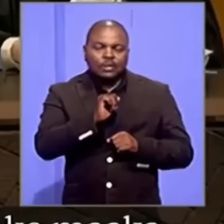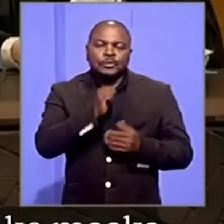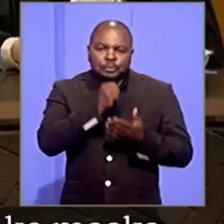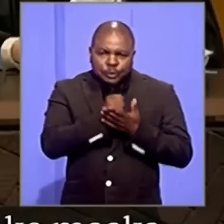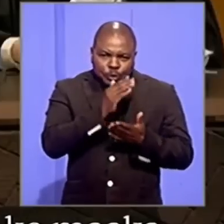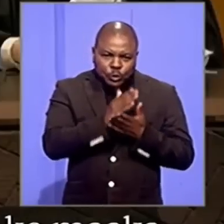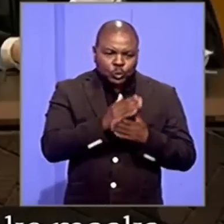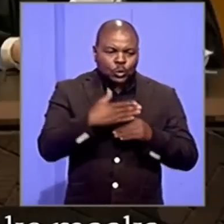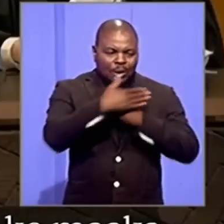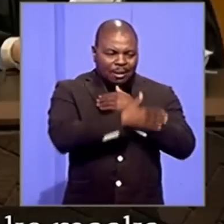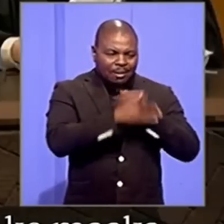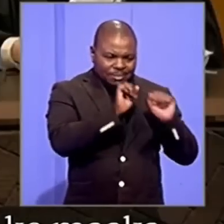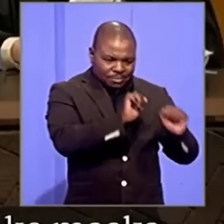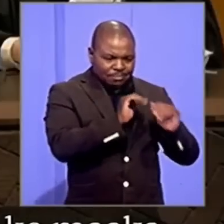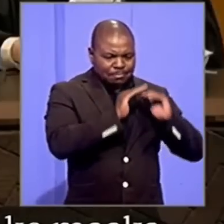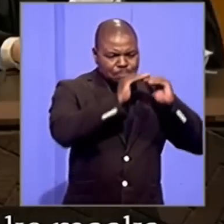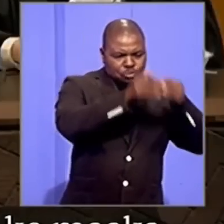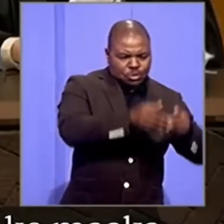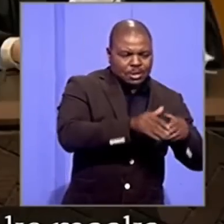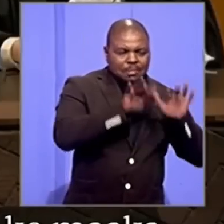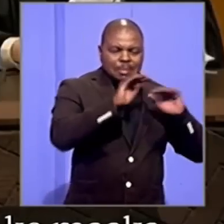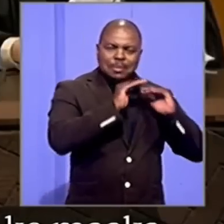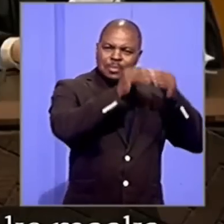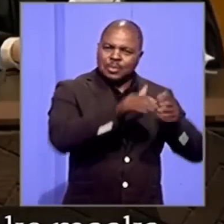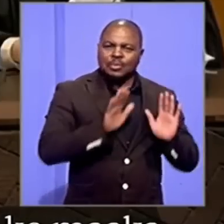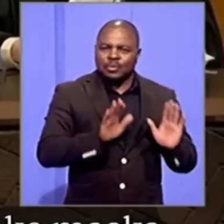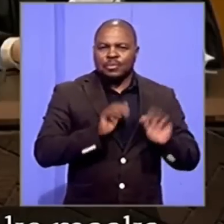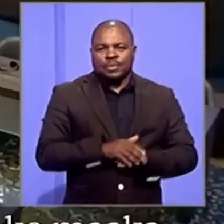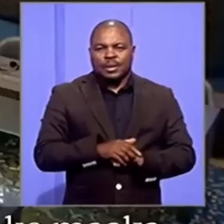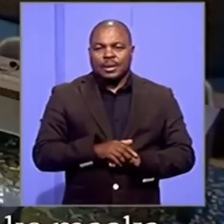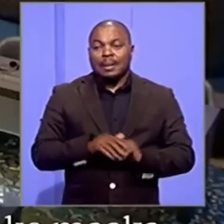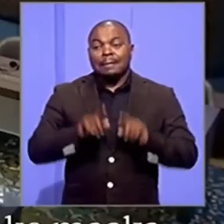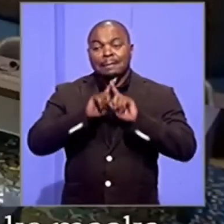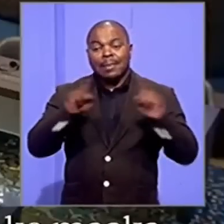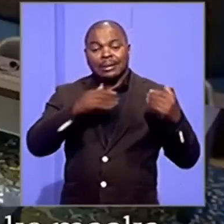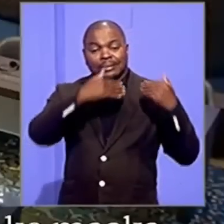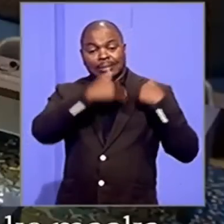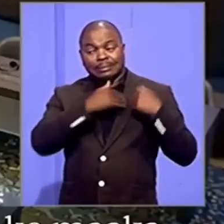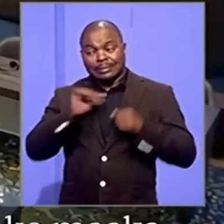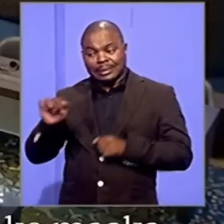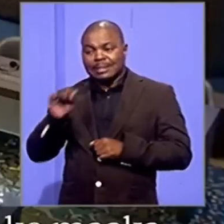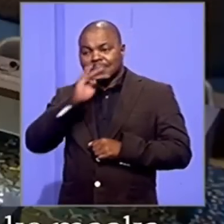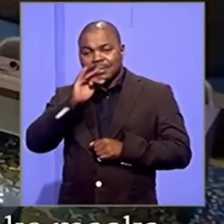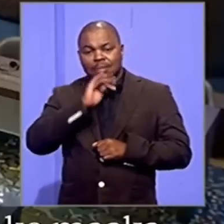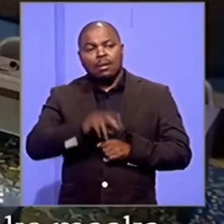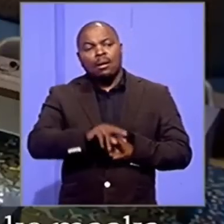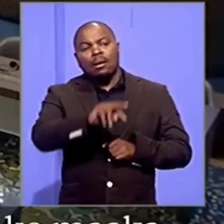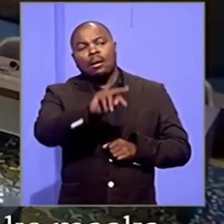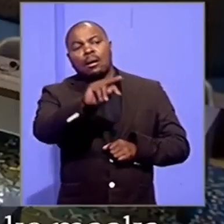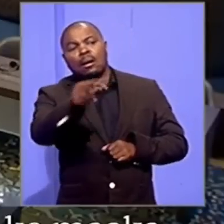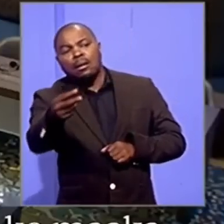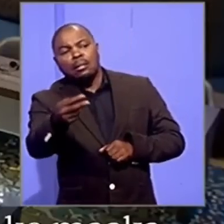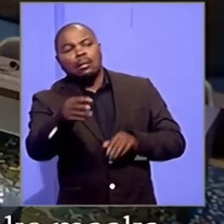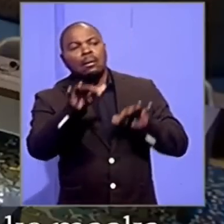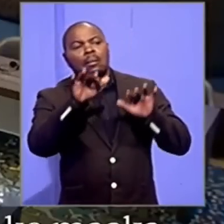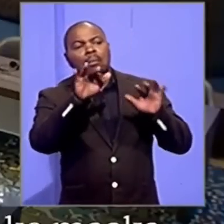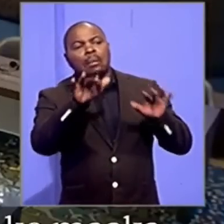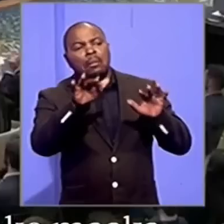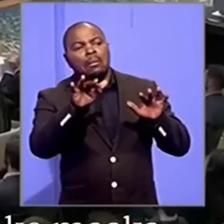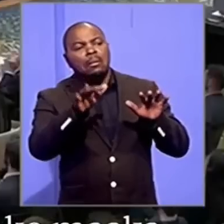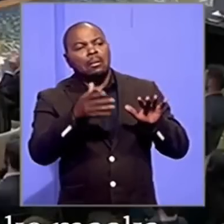tshireletsa naha le baahi ba yona empa boikarabelo bo ha se go fenetha batho